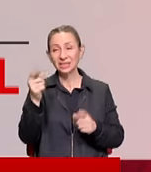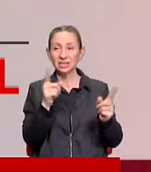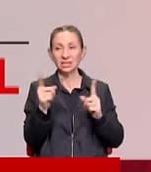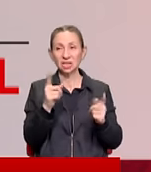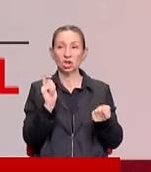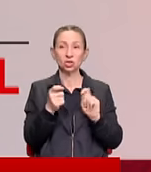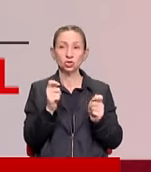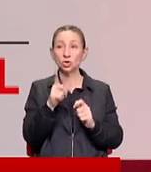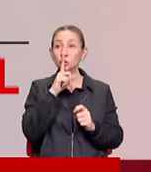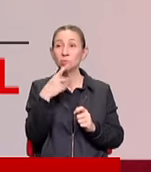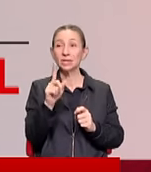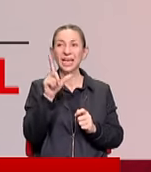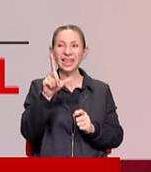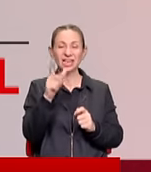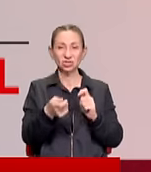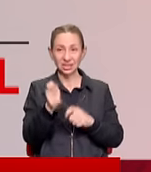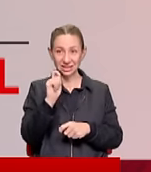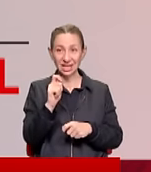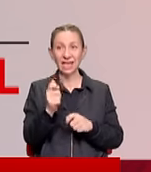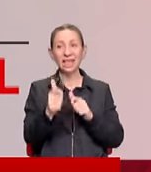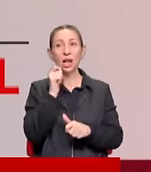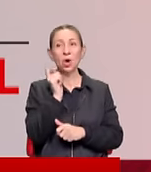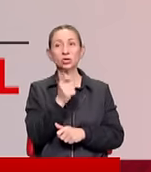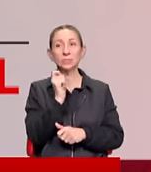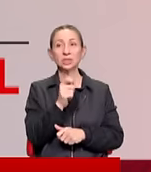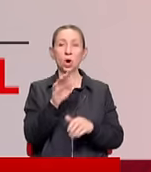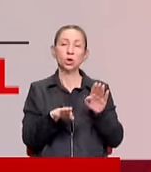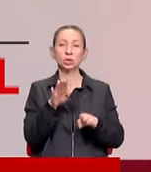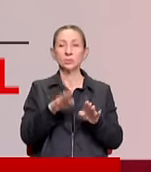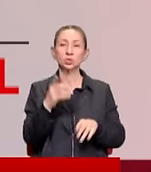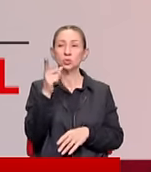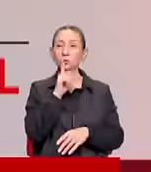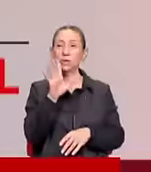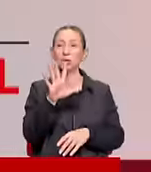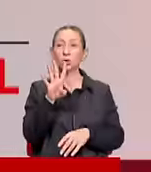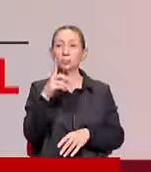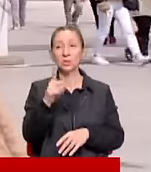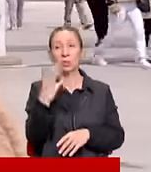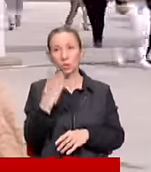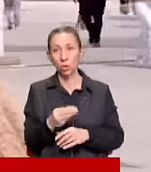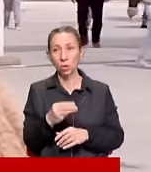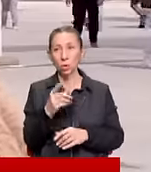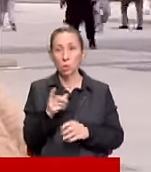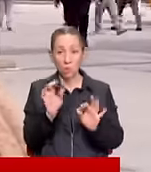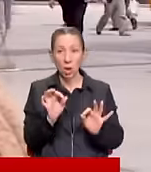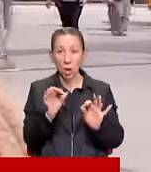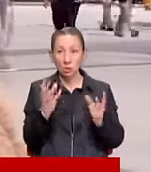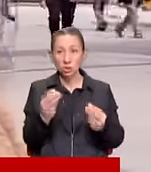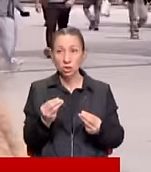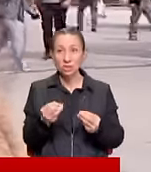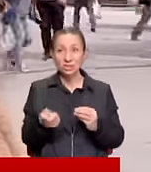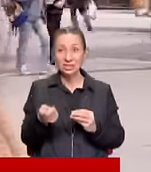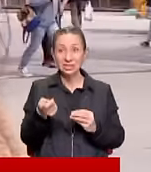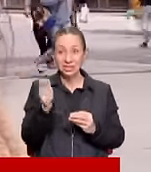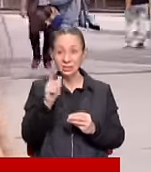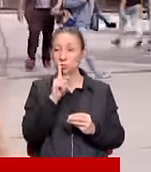arasında değişiyor. 100 bin liralık ihtiyaç kredisinin geri ödemesi ortalama 154 bin lirayı buluyor. Bu şartlarda